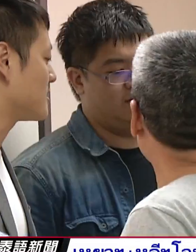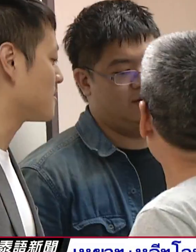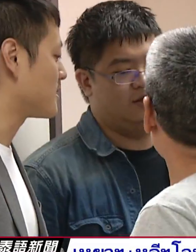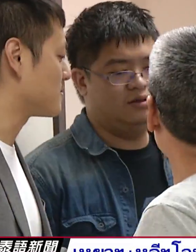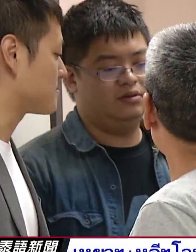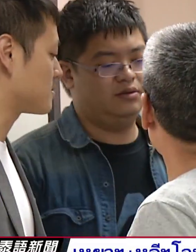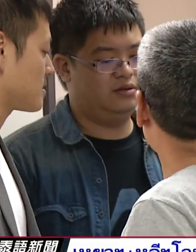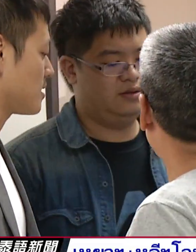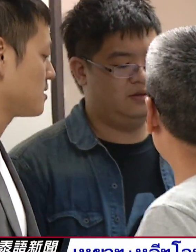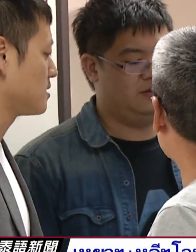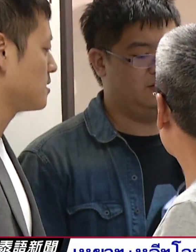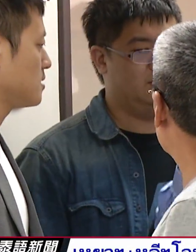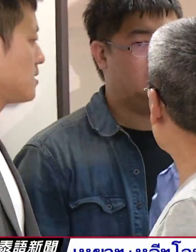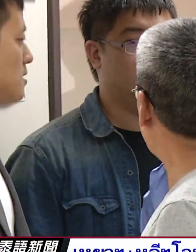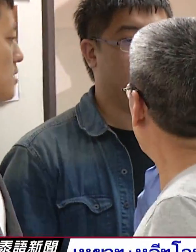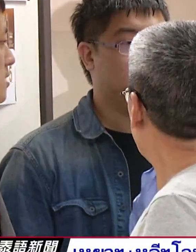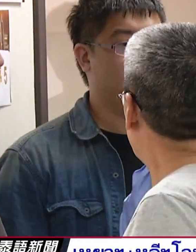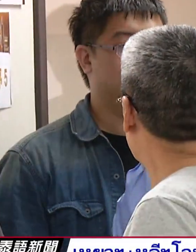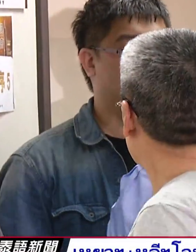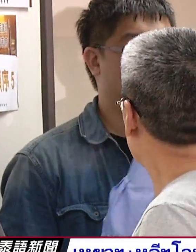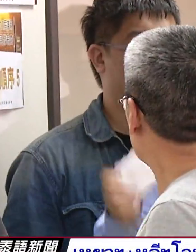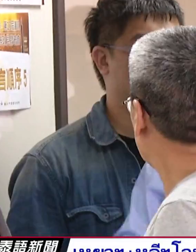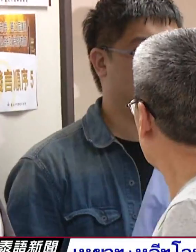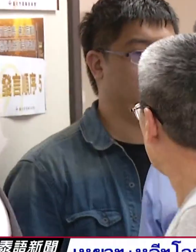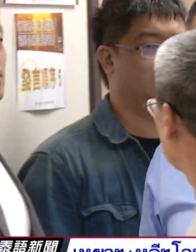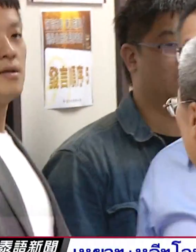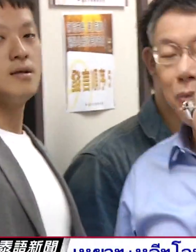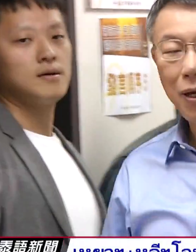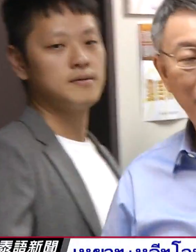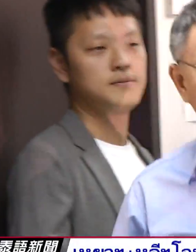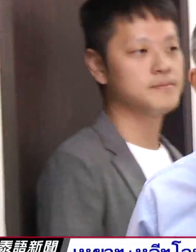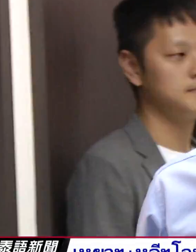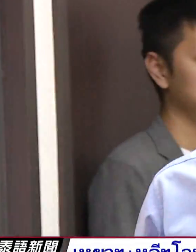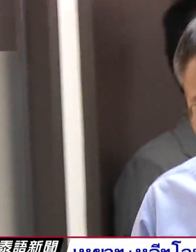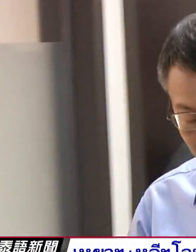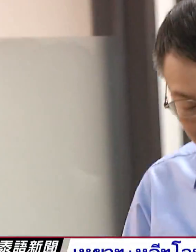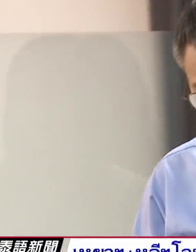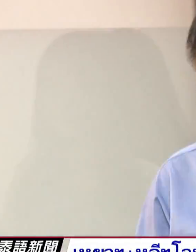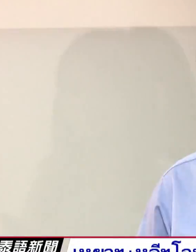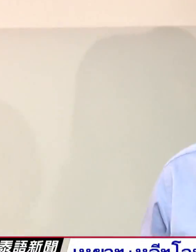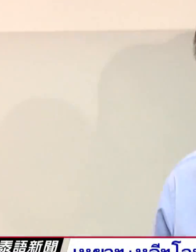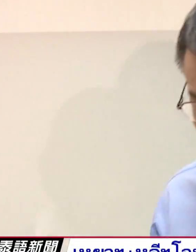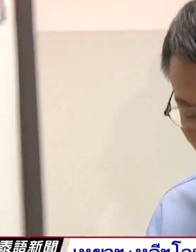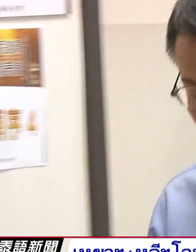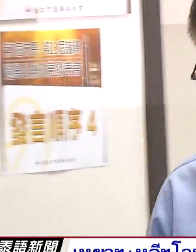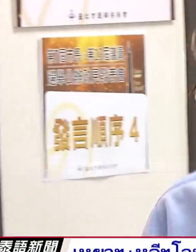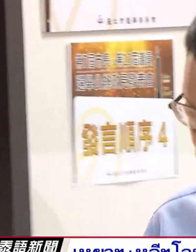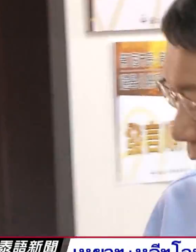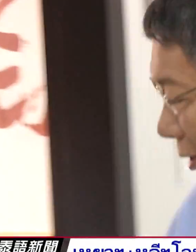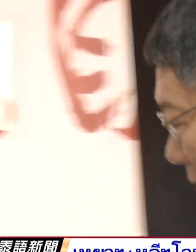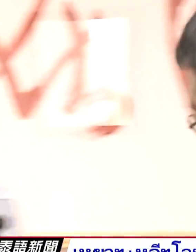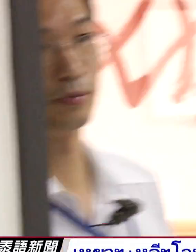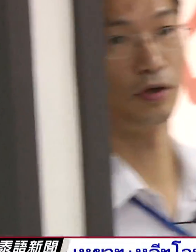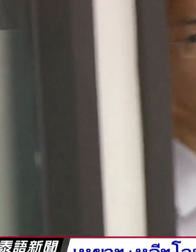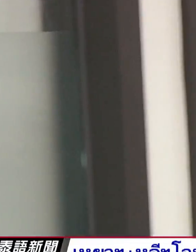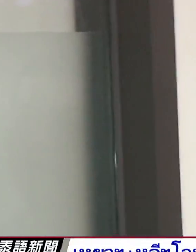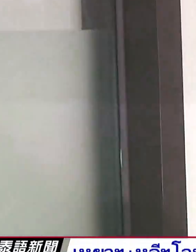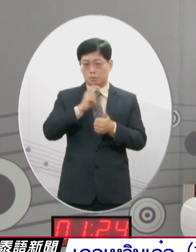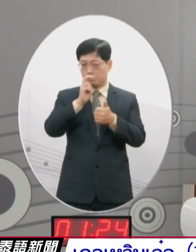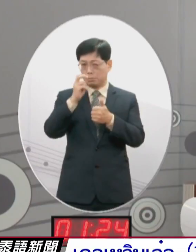ปได้อวดเรื่องความสามารถในการชำระหนี้และการดึงดูดนักลงทุนพร้อมจวกผู้ว่าการคนเก่าว่าหัวกับนาย